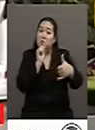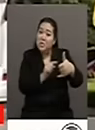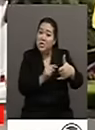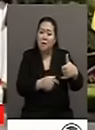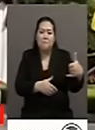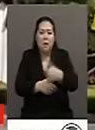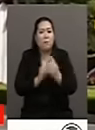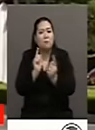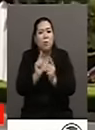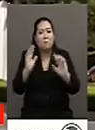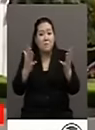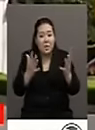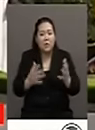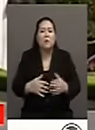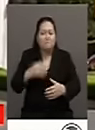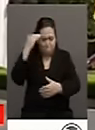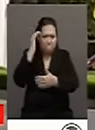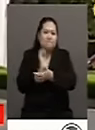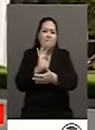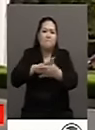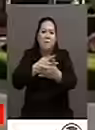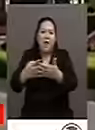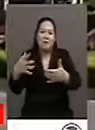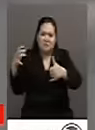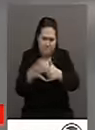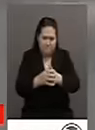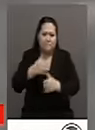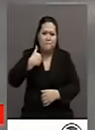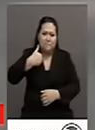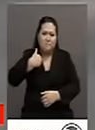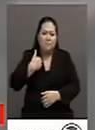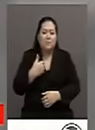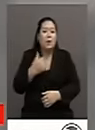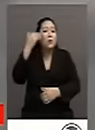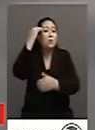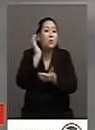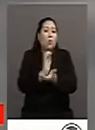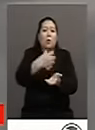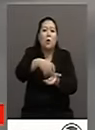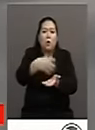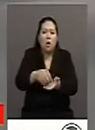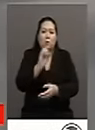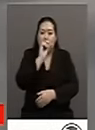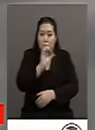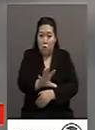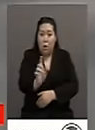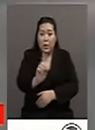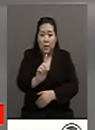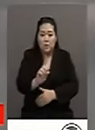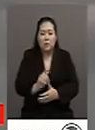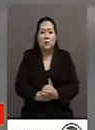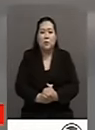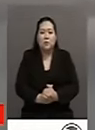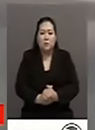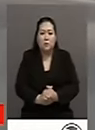การดำเนินการกับพระธรรมชโยข้อมูลล่าสุดทางตำรวจก็บอกว่ายังยืนยันกันมาครับว่าพระธรรมชโยยังอยู่ใน